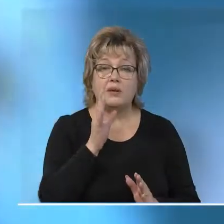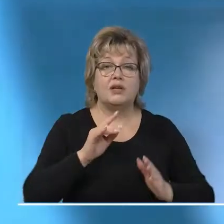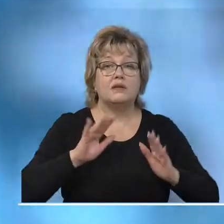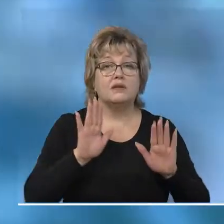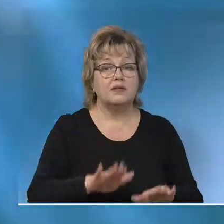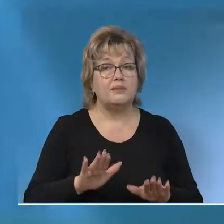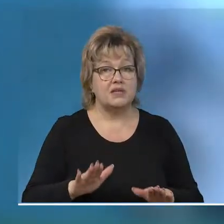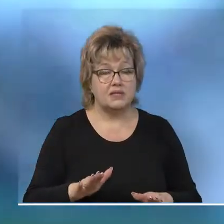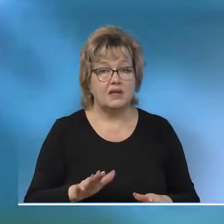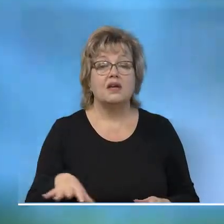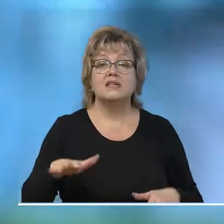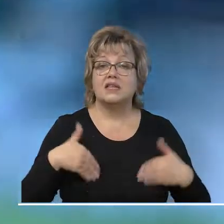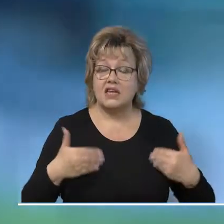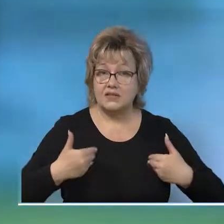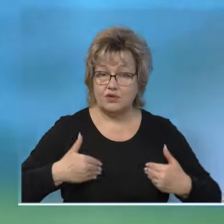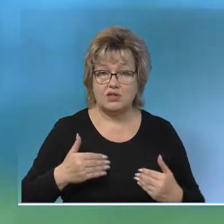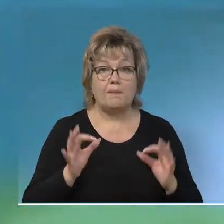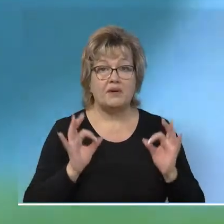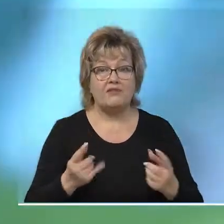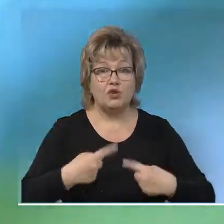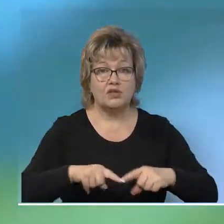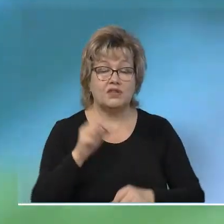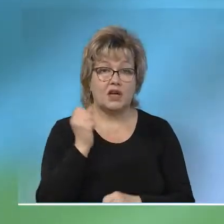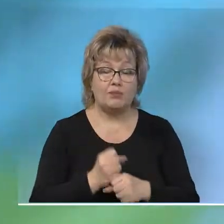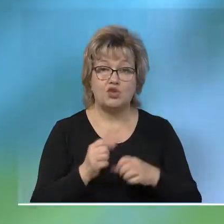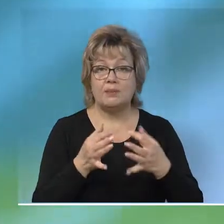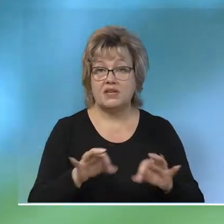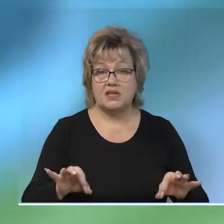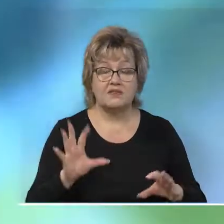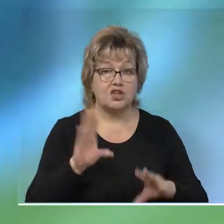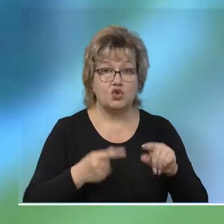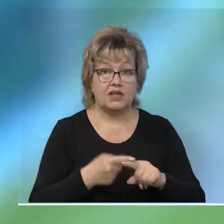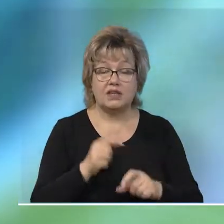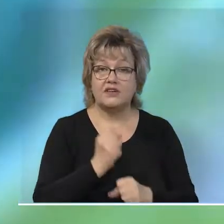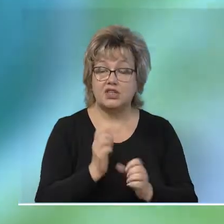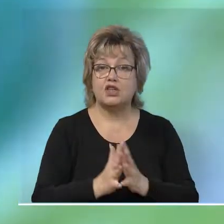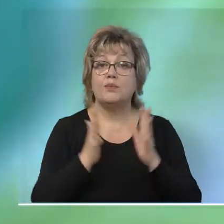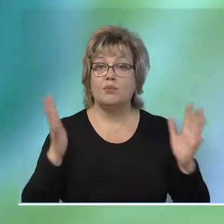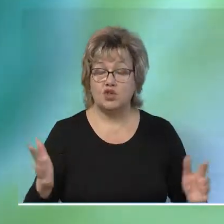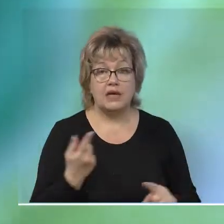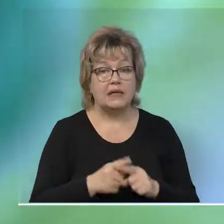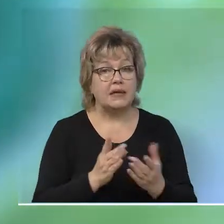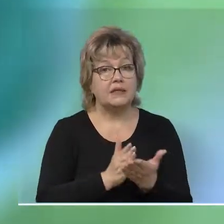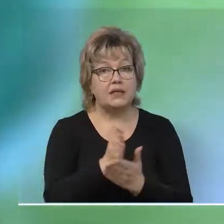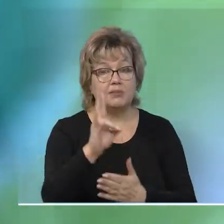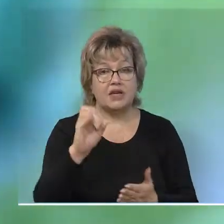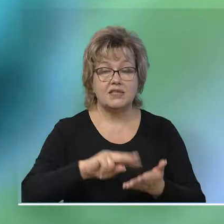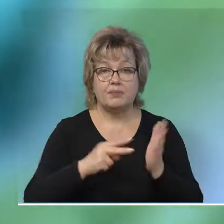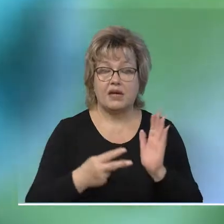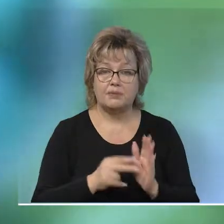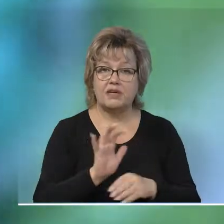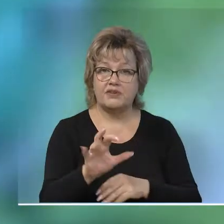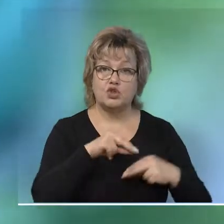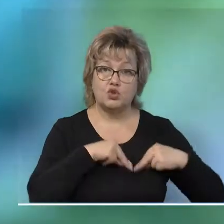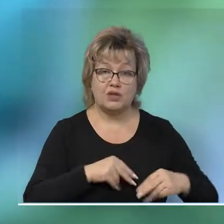Пришло время расставить точки над «и». Здравствуйте. Правильно организовать рабочее пространство и за счет этого делать больше. На это направлен